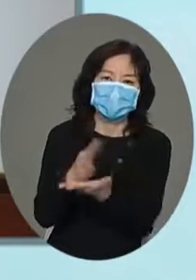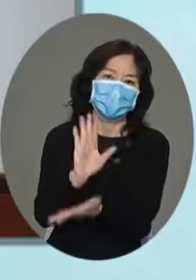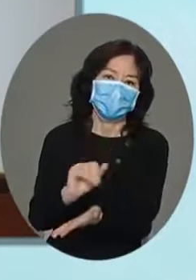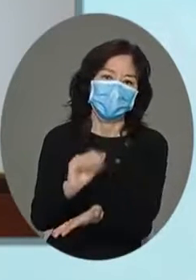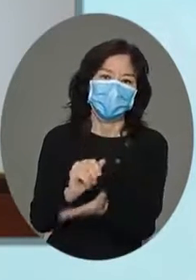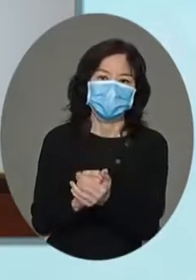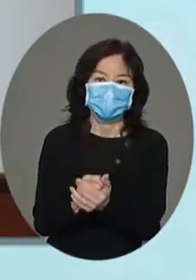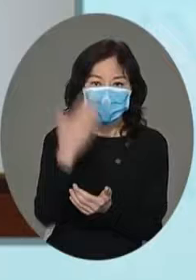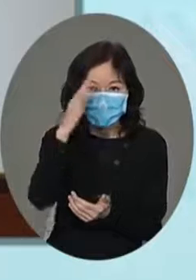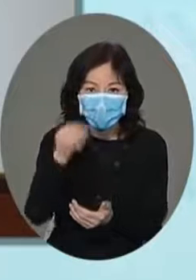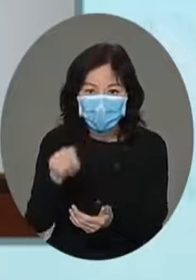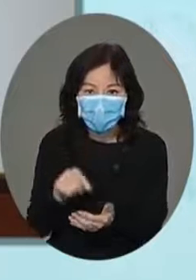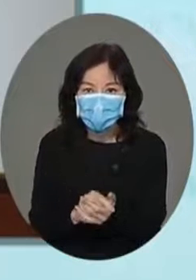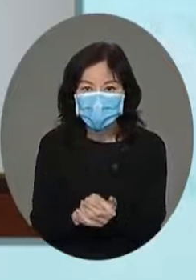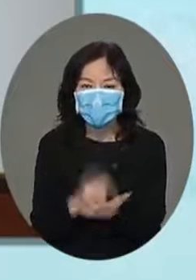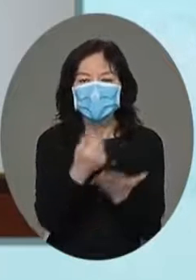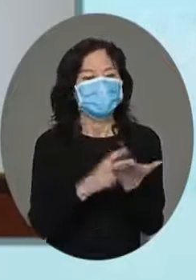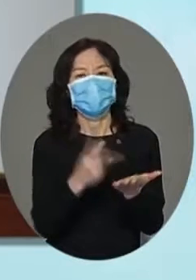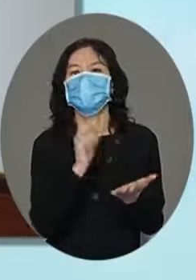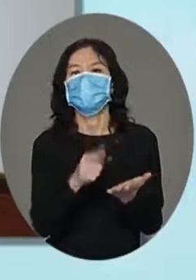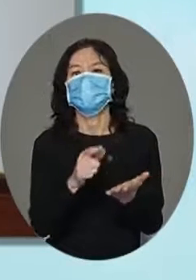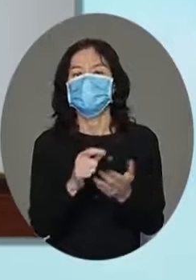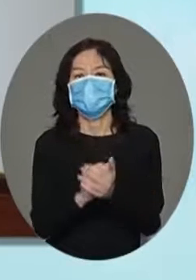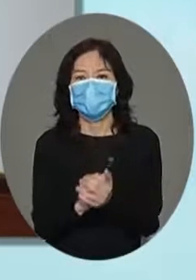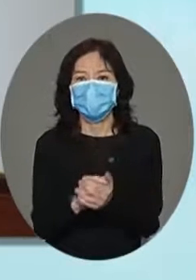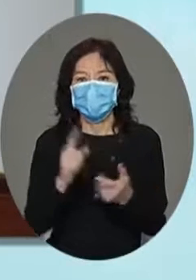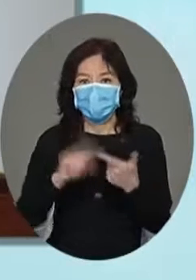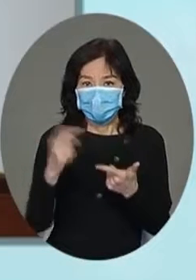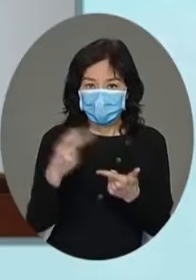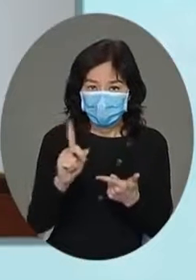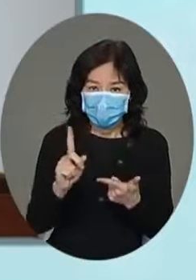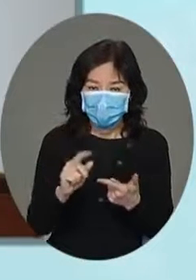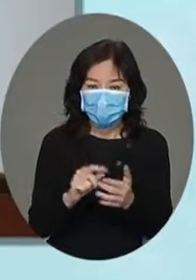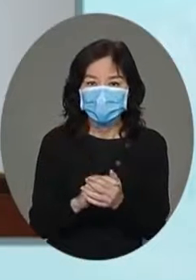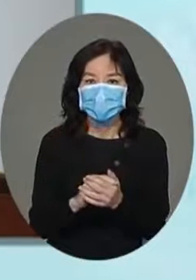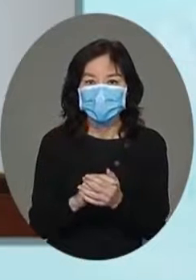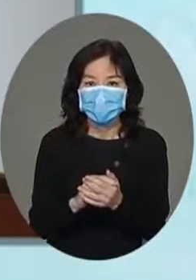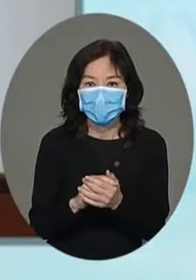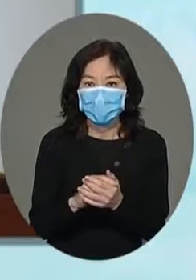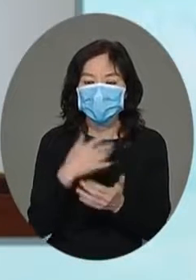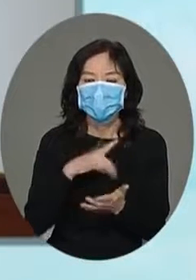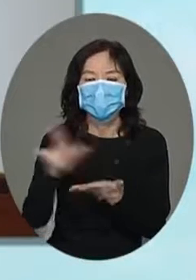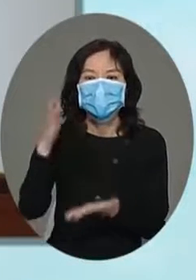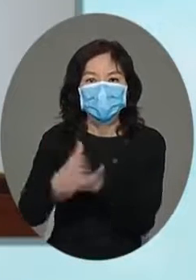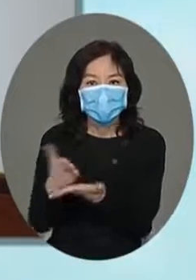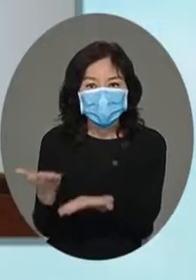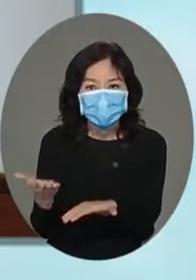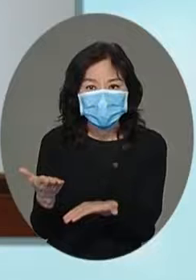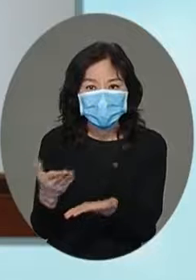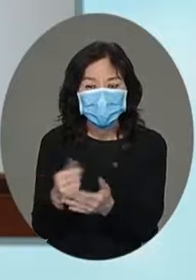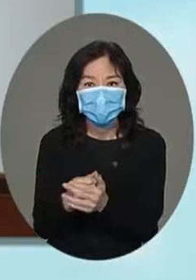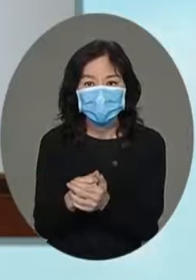境，大家明白嗎？他不需要改這條條例。其次的就是他要去不讓你出境的話，他